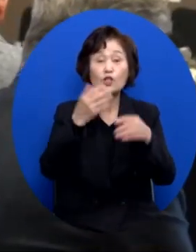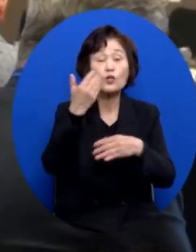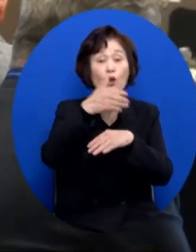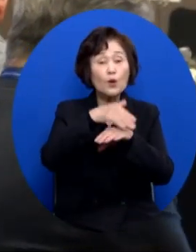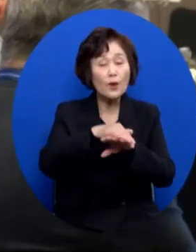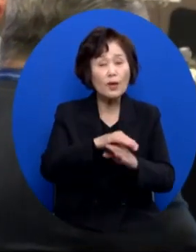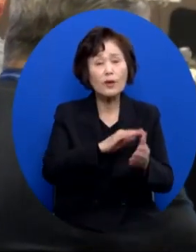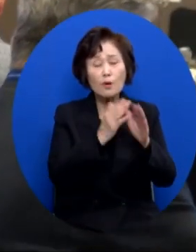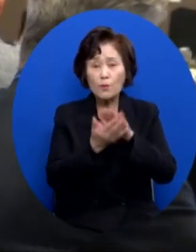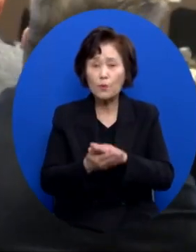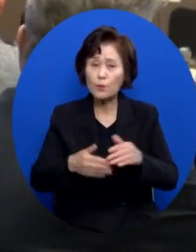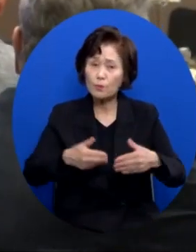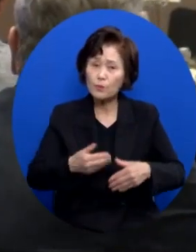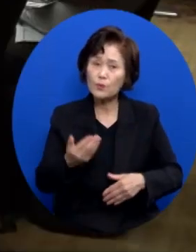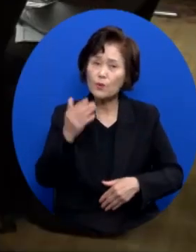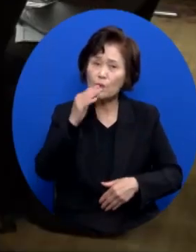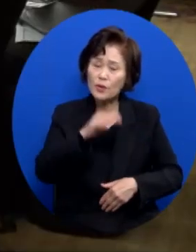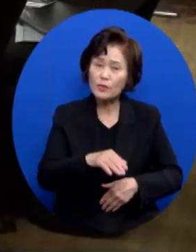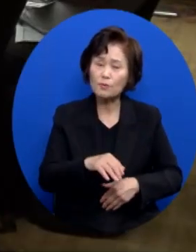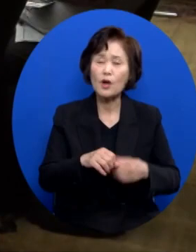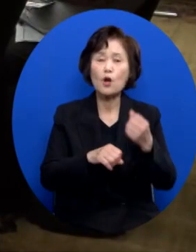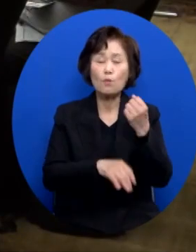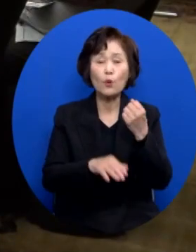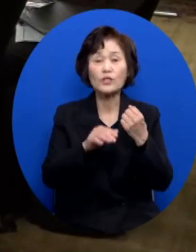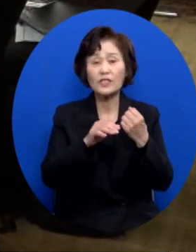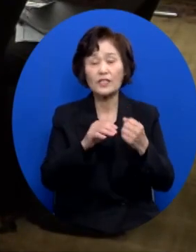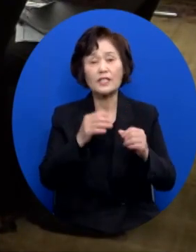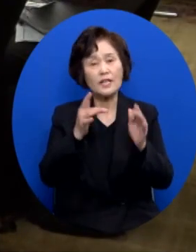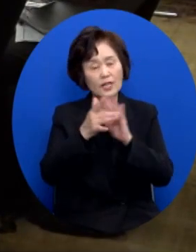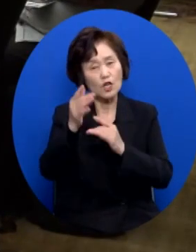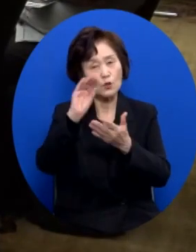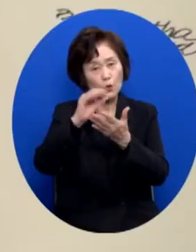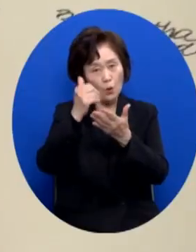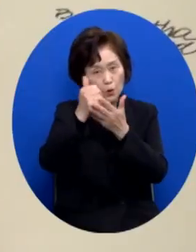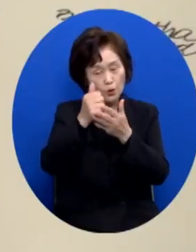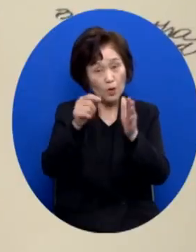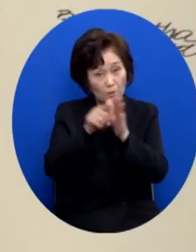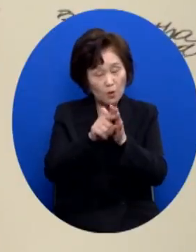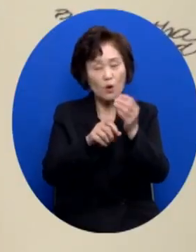변화가 필요하지만 선교의 본질에 있어서는 예수 그리스도를 따르